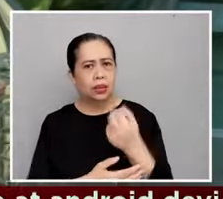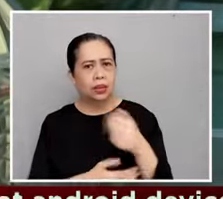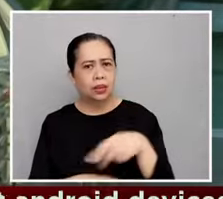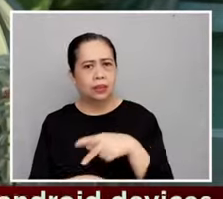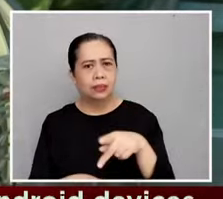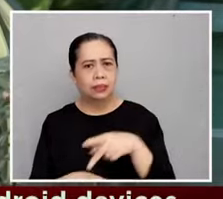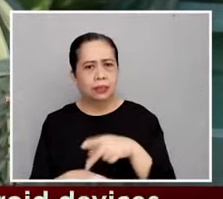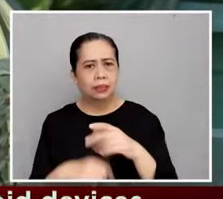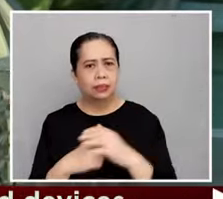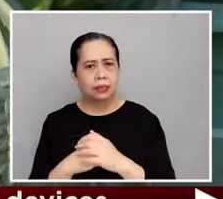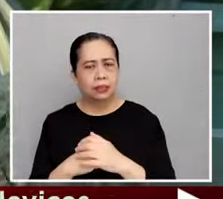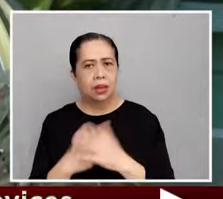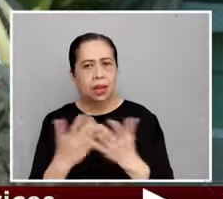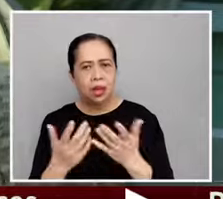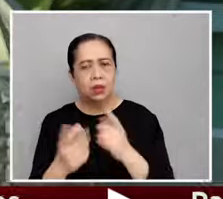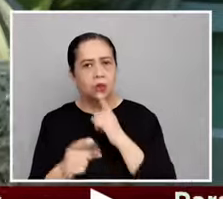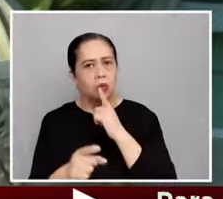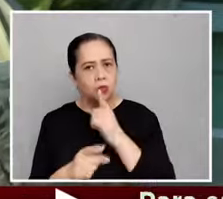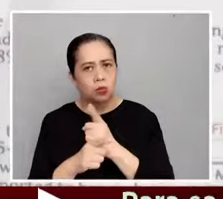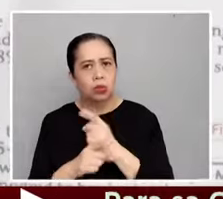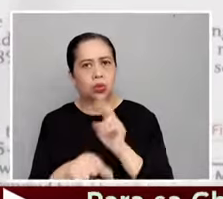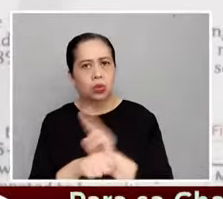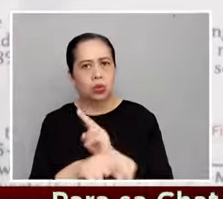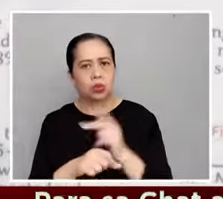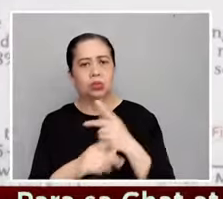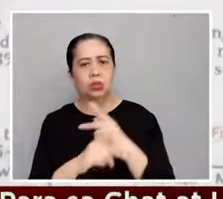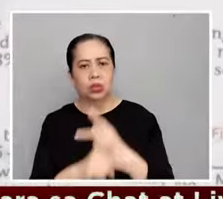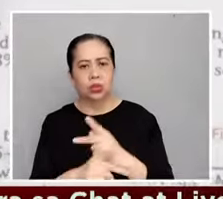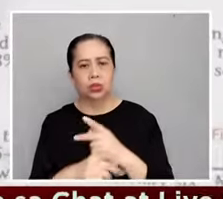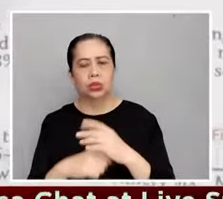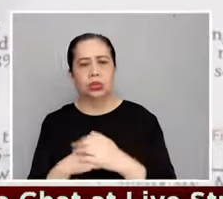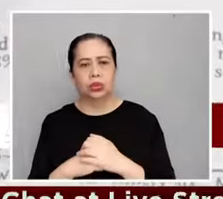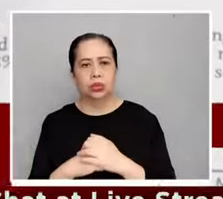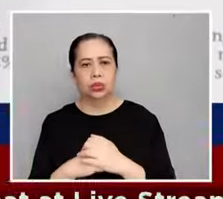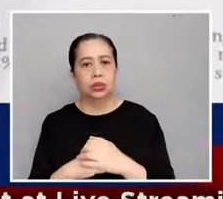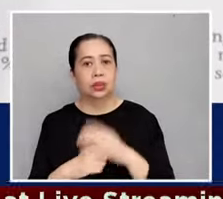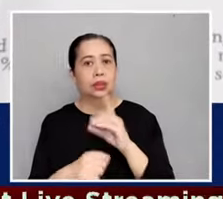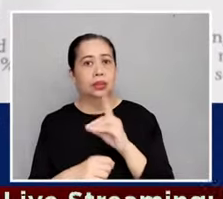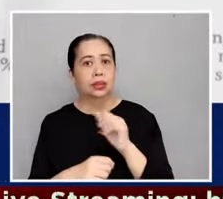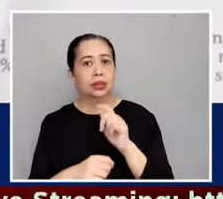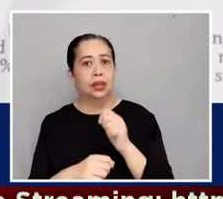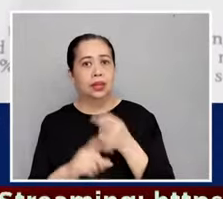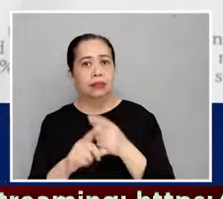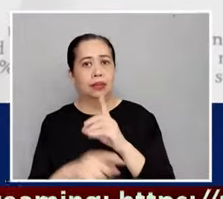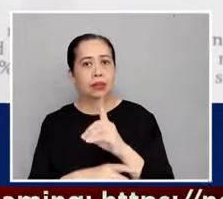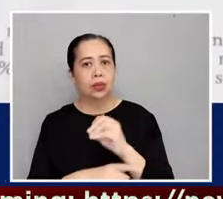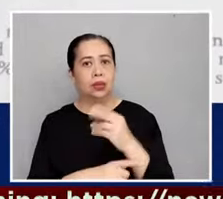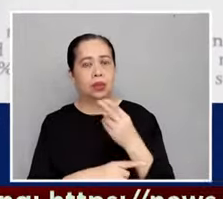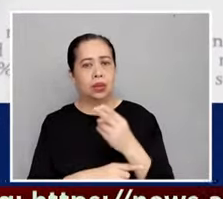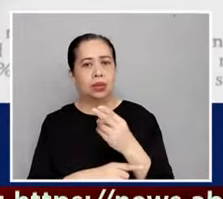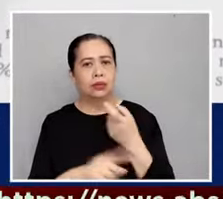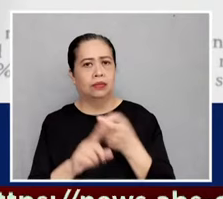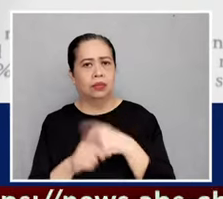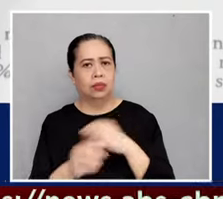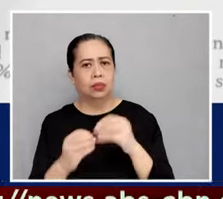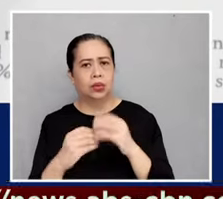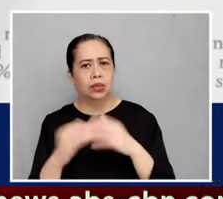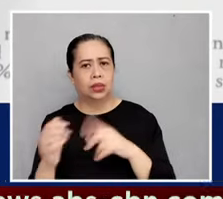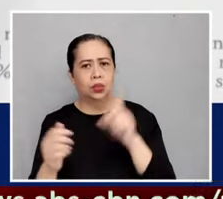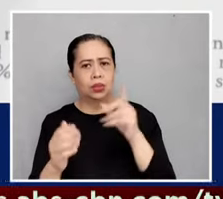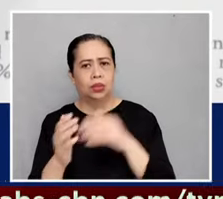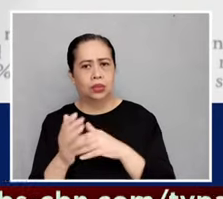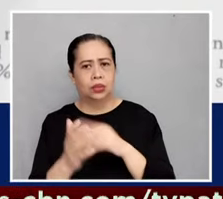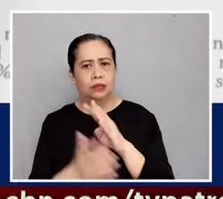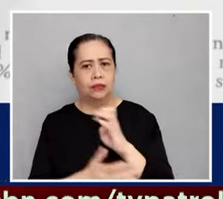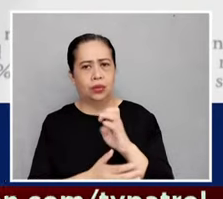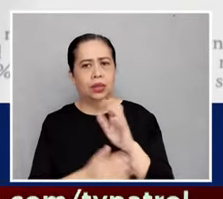Pilipinas, I would really use protection. Sa datos ng Department of Health kung saan mula sa higit 1,400